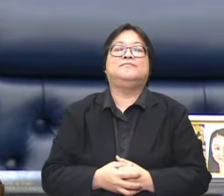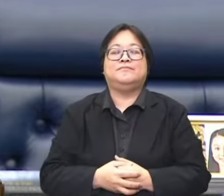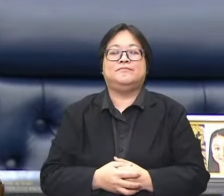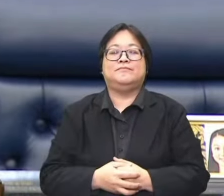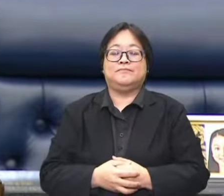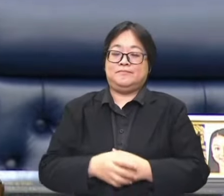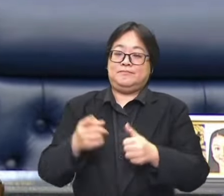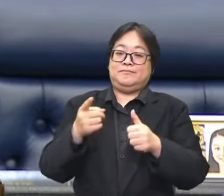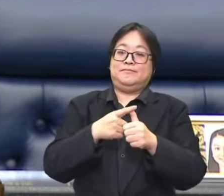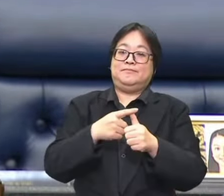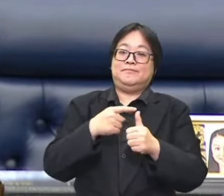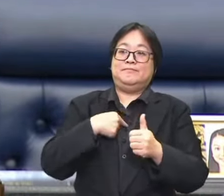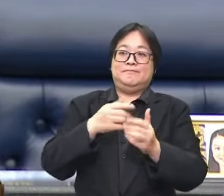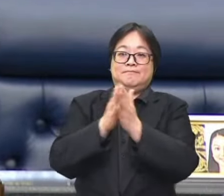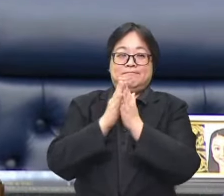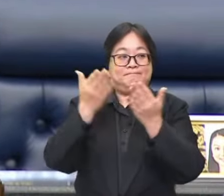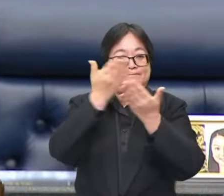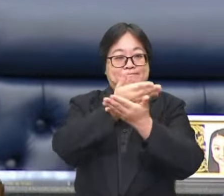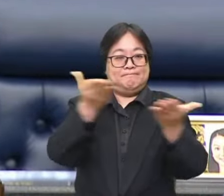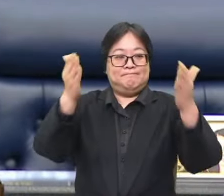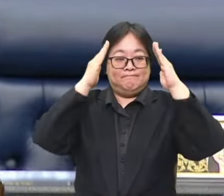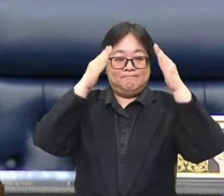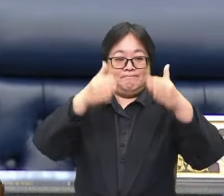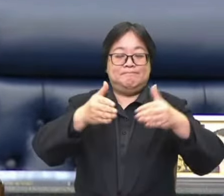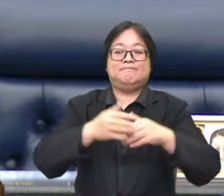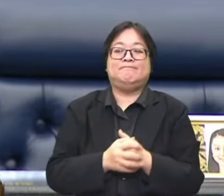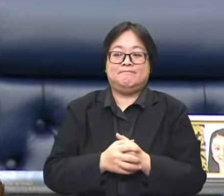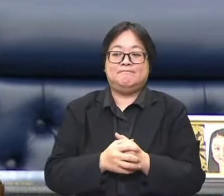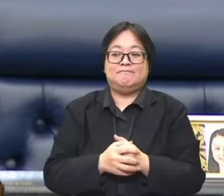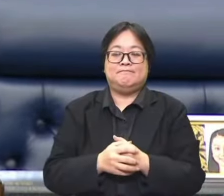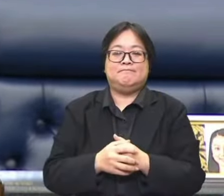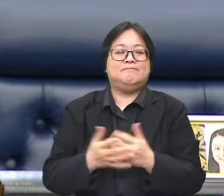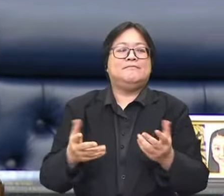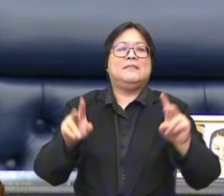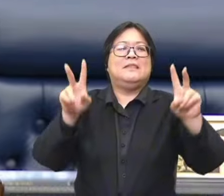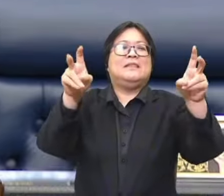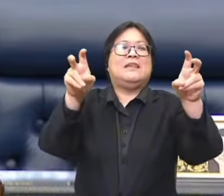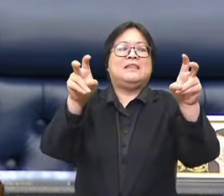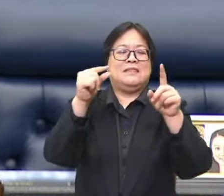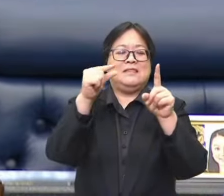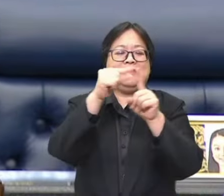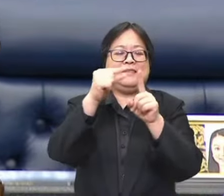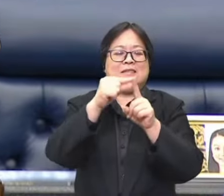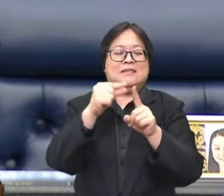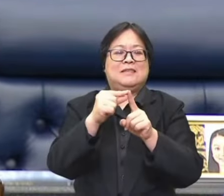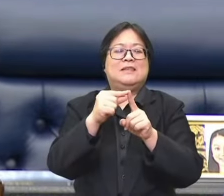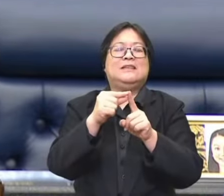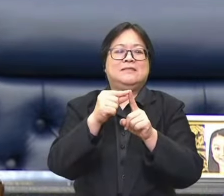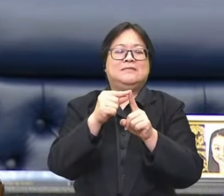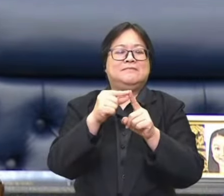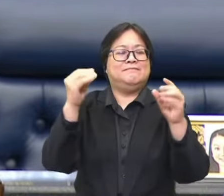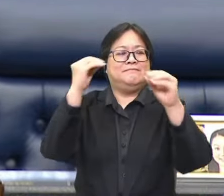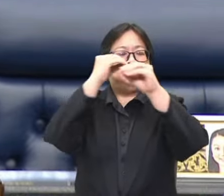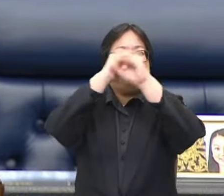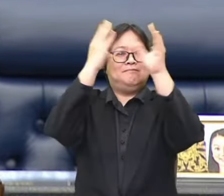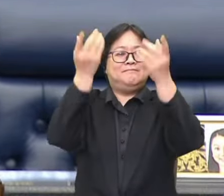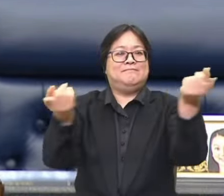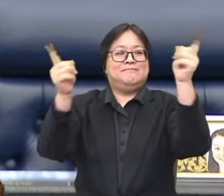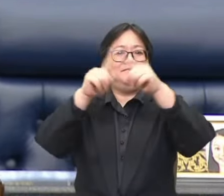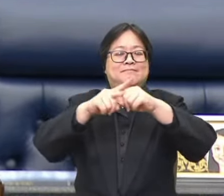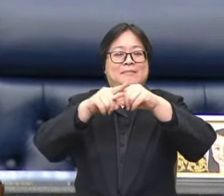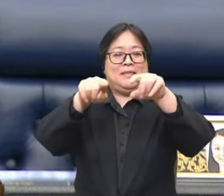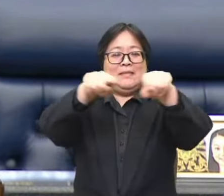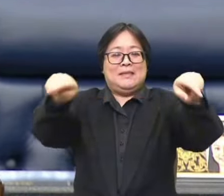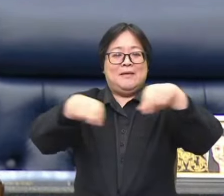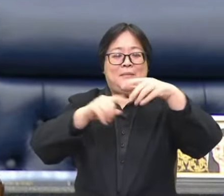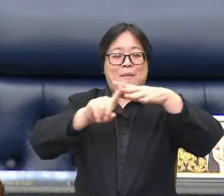dahulu saya ingin menarik perhatian Dewan Yang Mulia ini kepada kekeliruan yang mengenai istilah yang digunakan tempoh hari menggambarkan kejadian sinkhole di